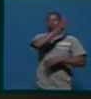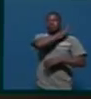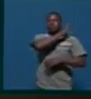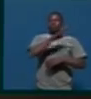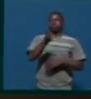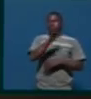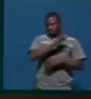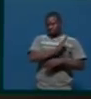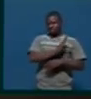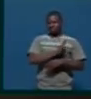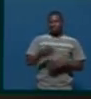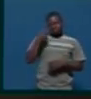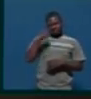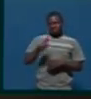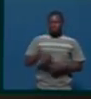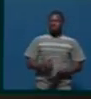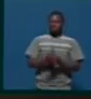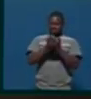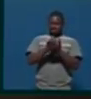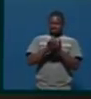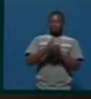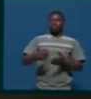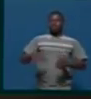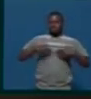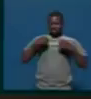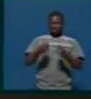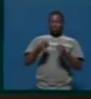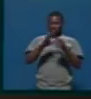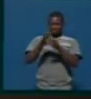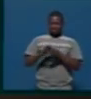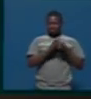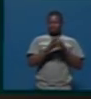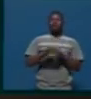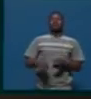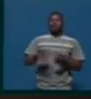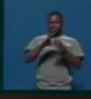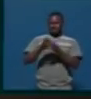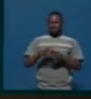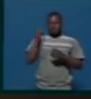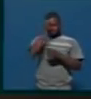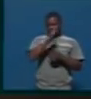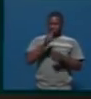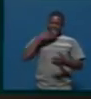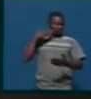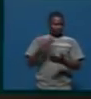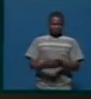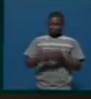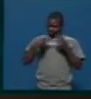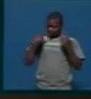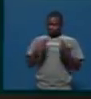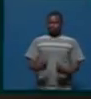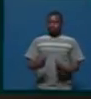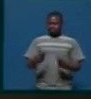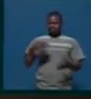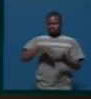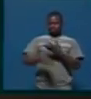financement de la force conjointe. Et vous savez bien que l'Union africaine est bien présente dans cette réunion et